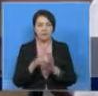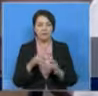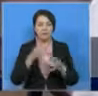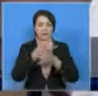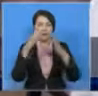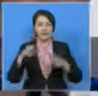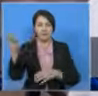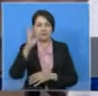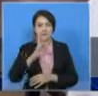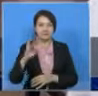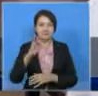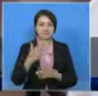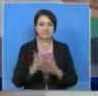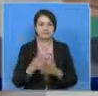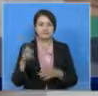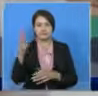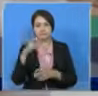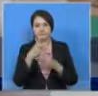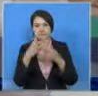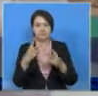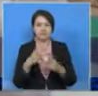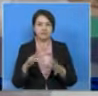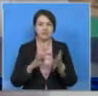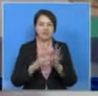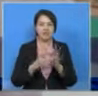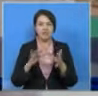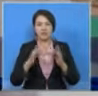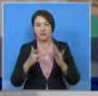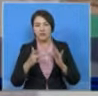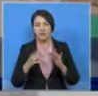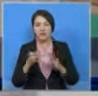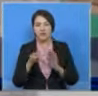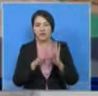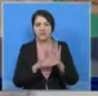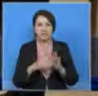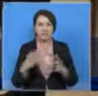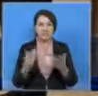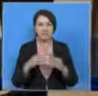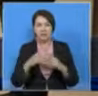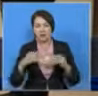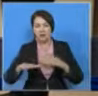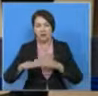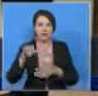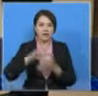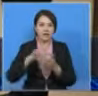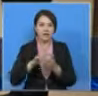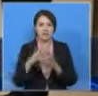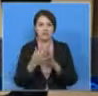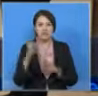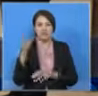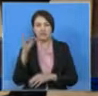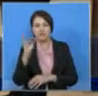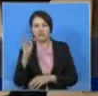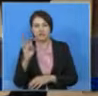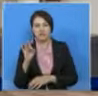культурно-исторические объекты границы показали по электронной карте сакральные места края после чего участники отправились село алтай баттер